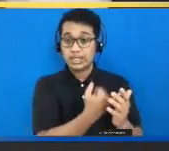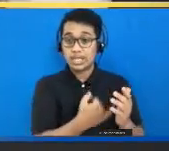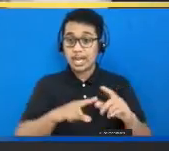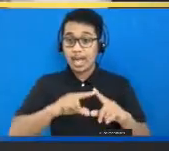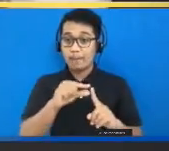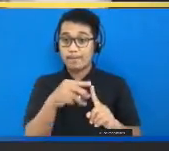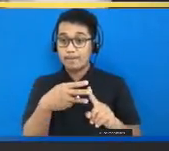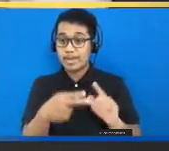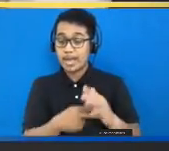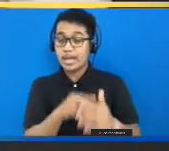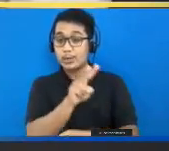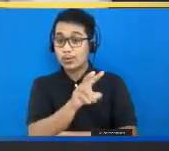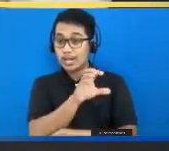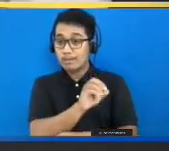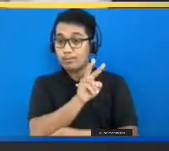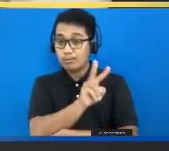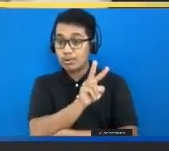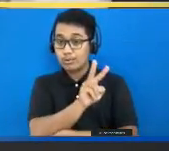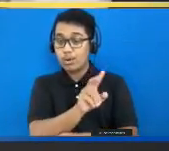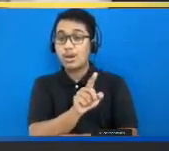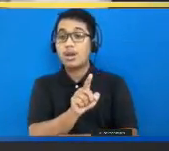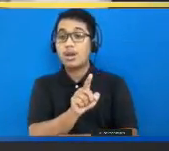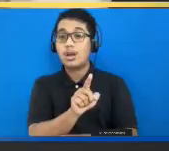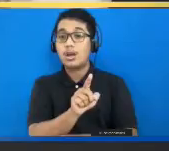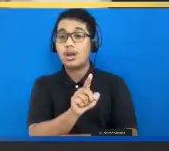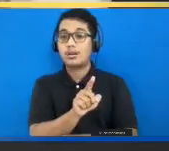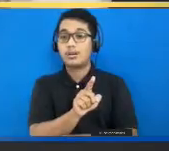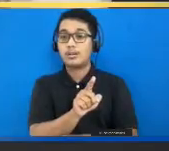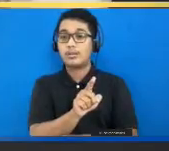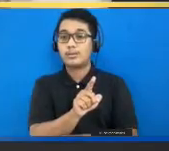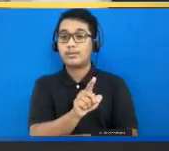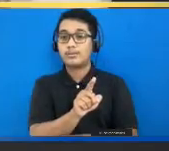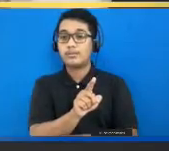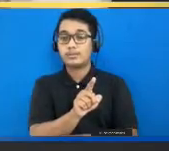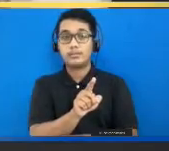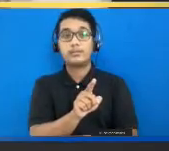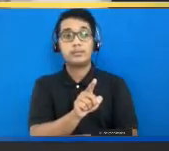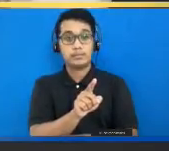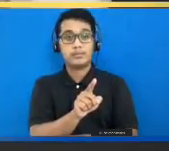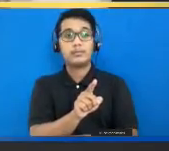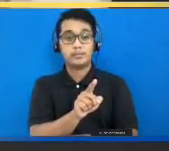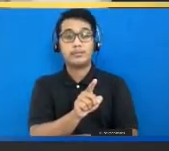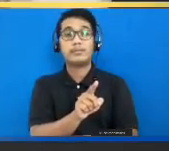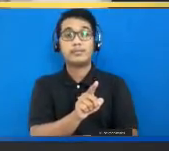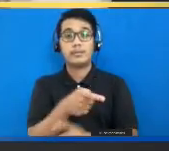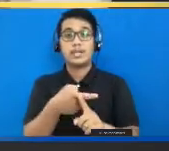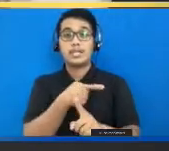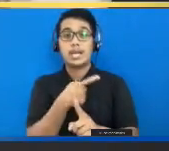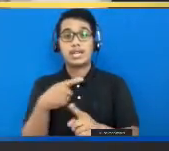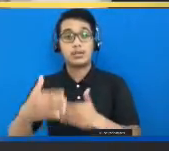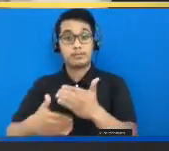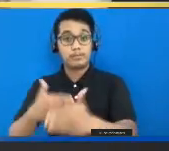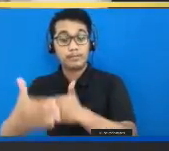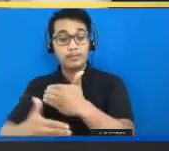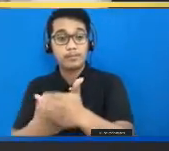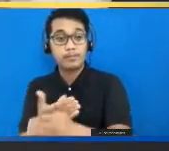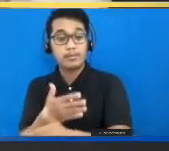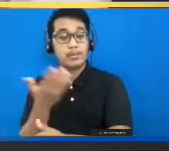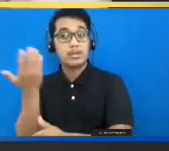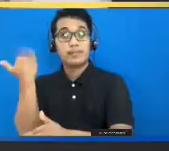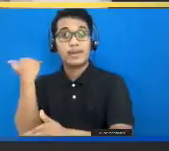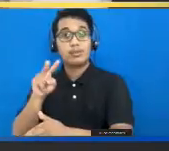2022 itu merupakan pedesaan yang tidak terpisahkan dari perjalanan sejak